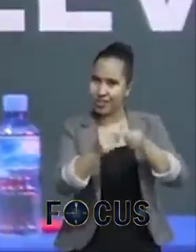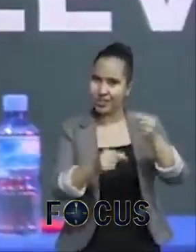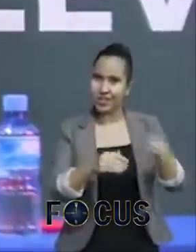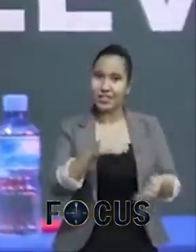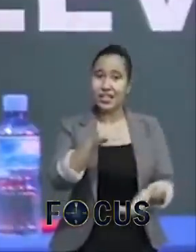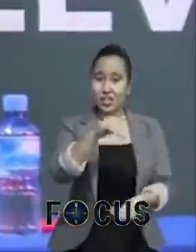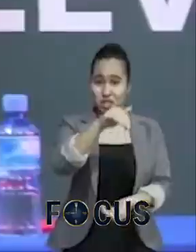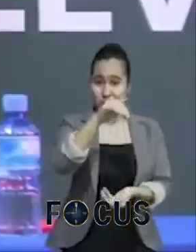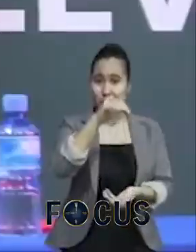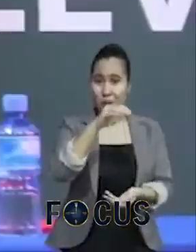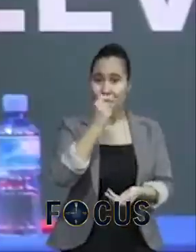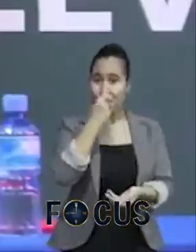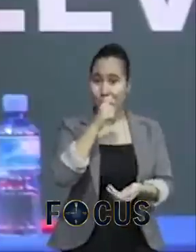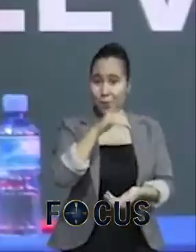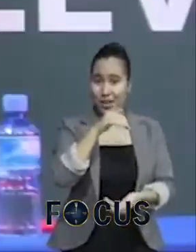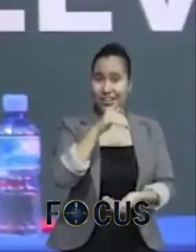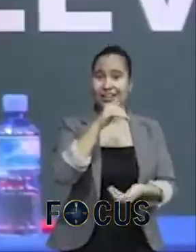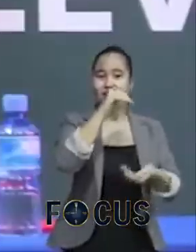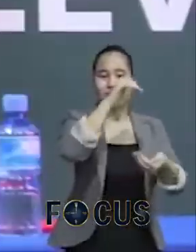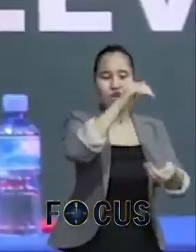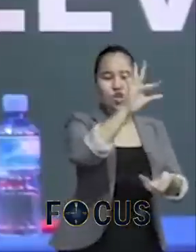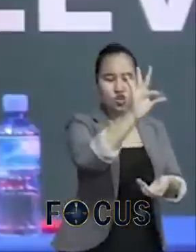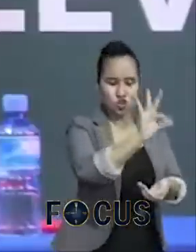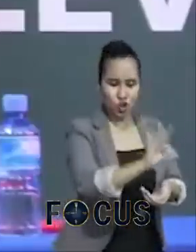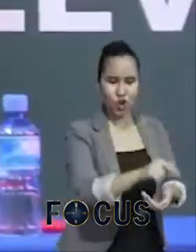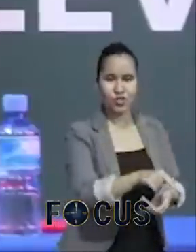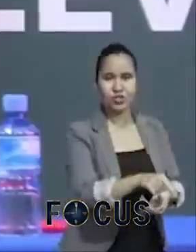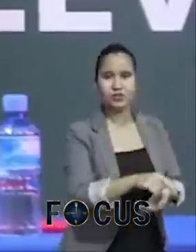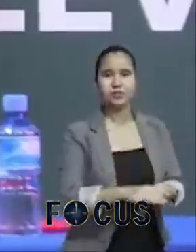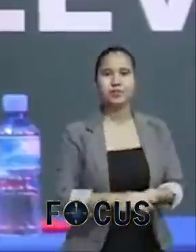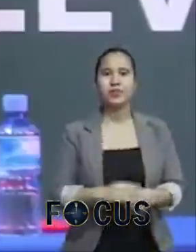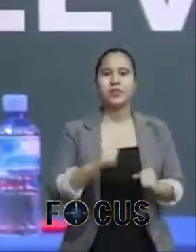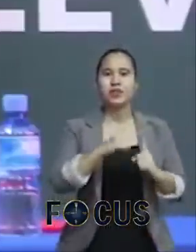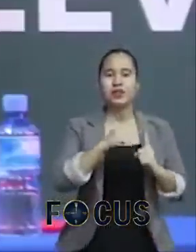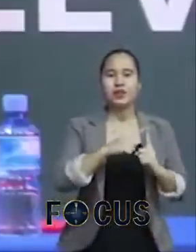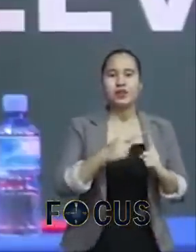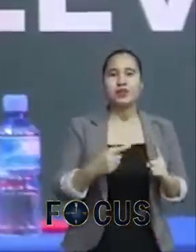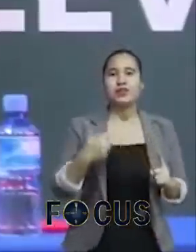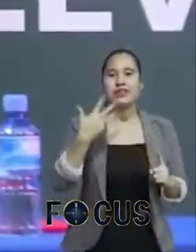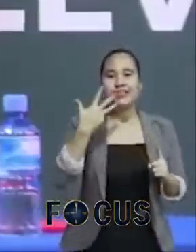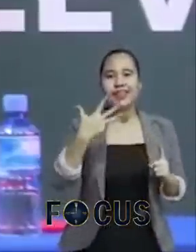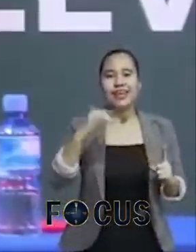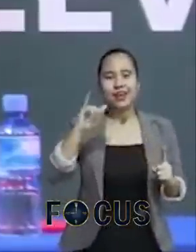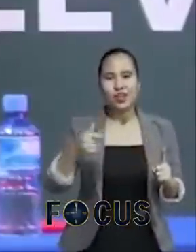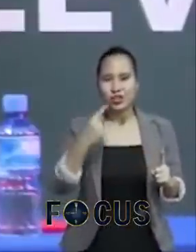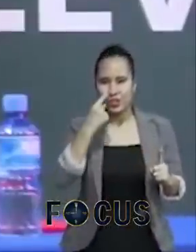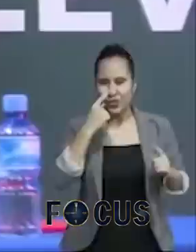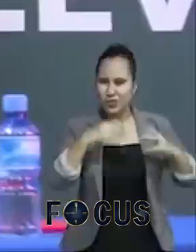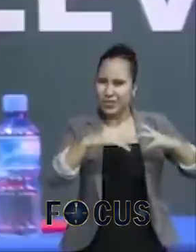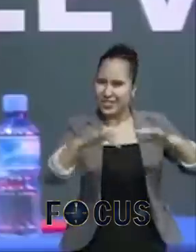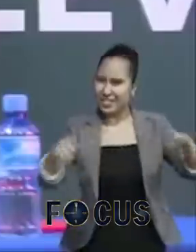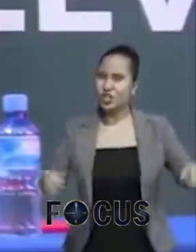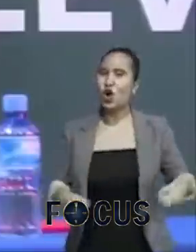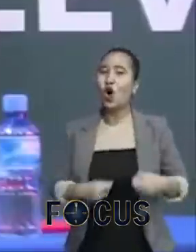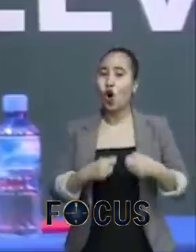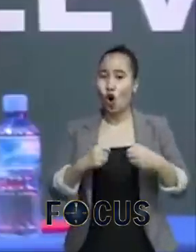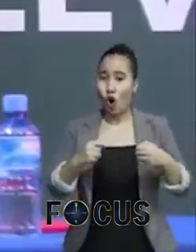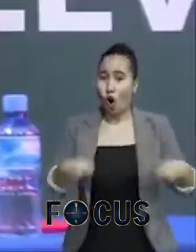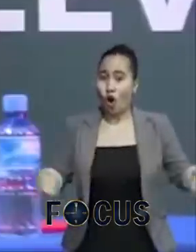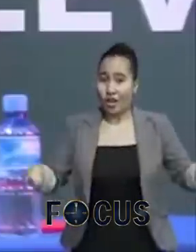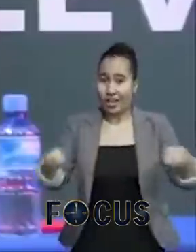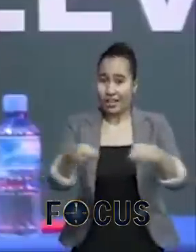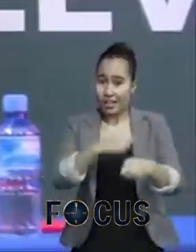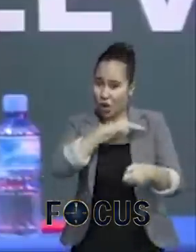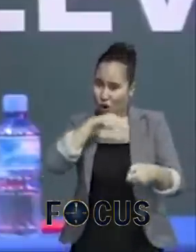osso. Want vanaf 9 juni sami benkari, differenti organisatie en jepi